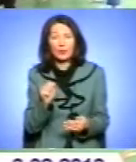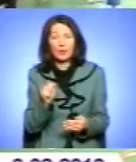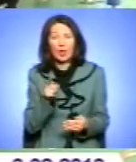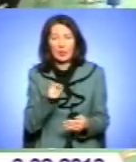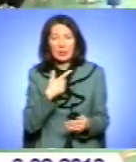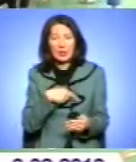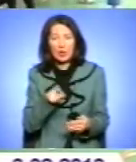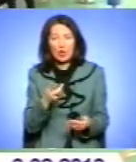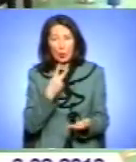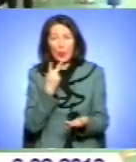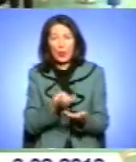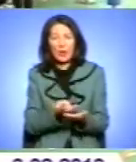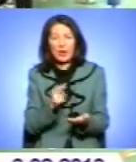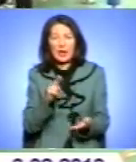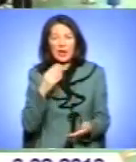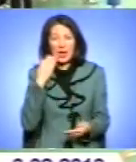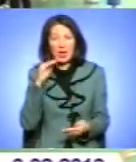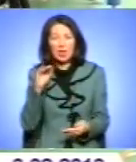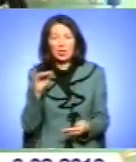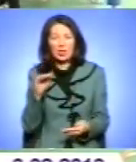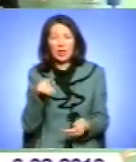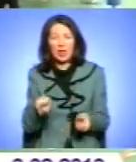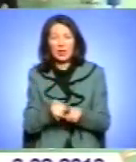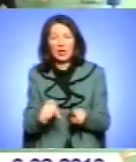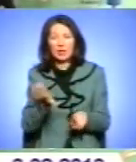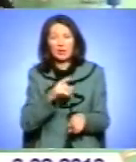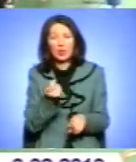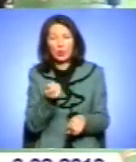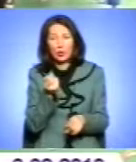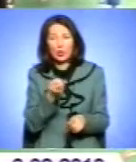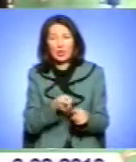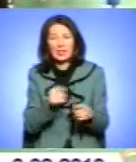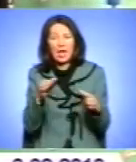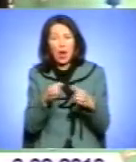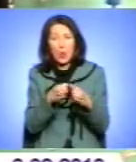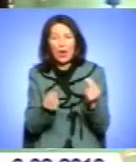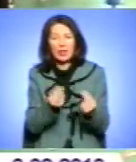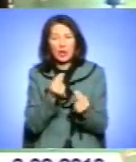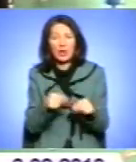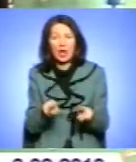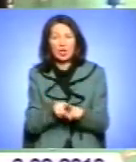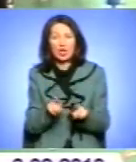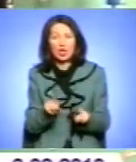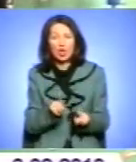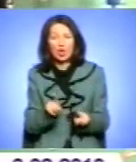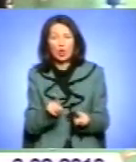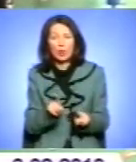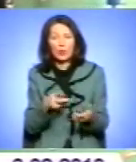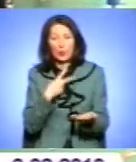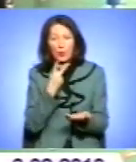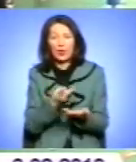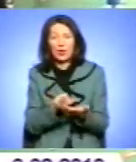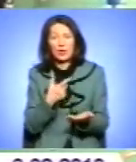себе тут проявив якнайкраще. А так всі потрошки, це командна гра, так що проявили